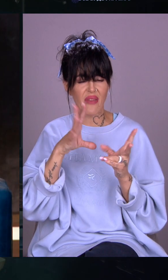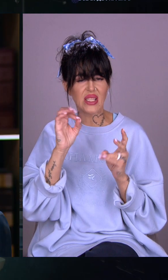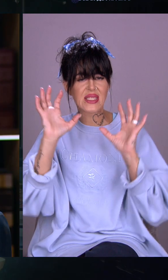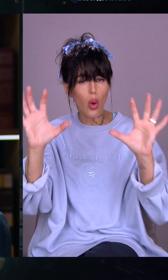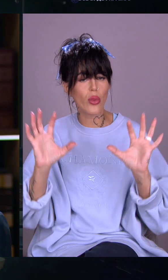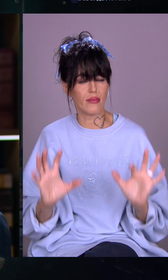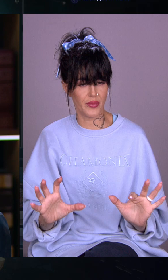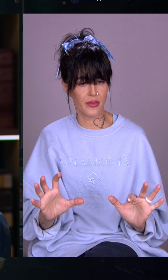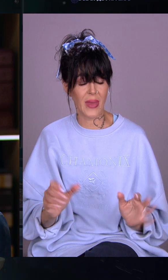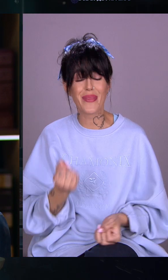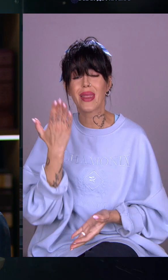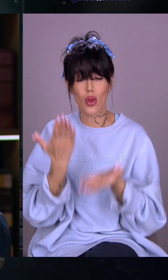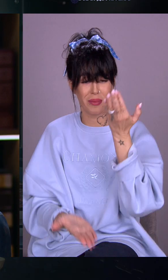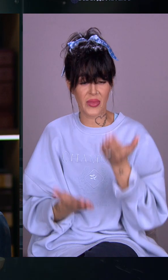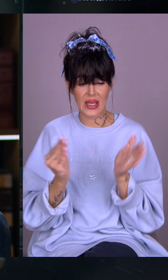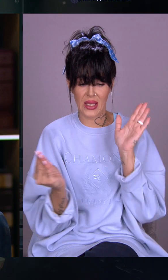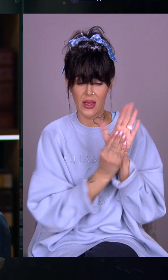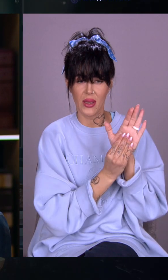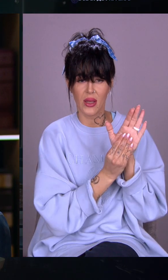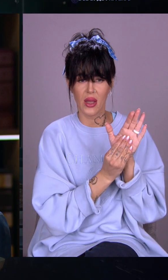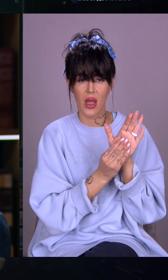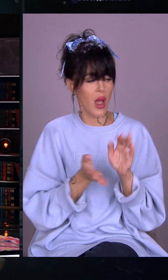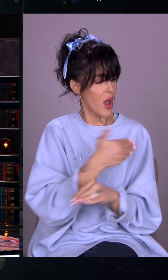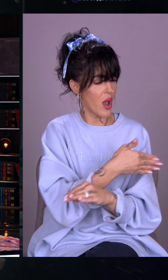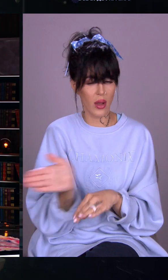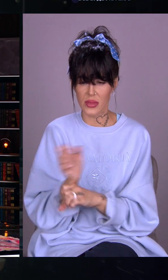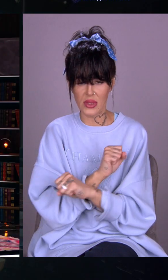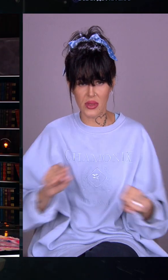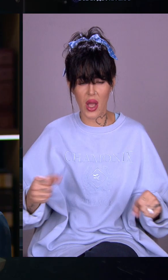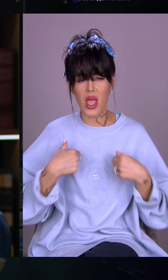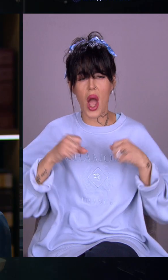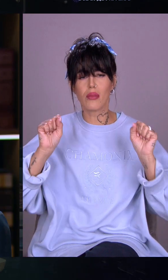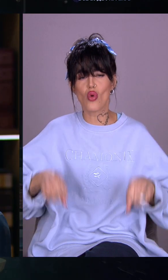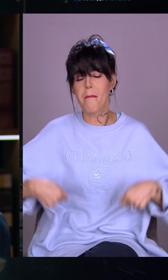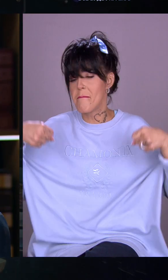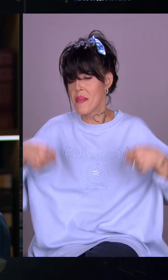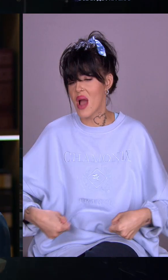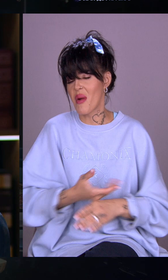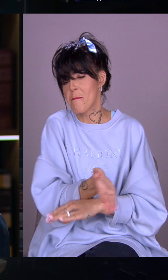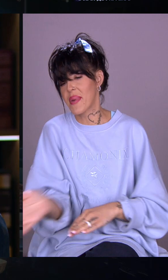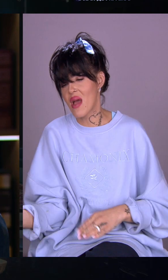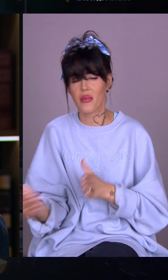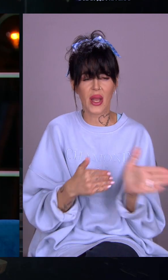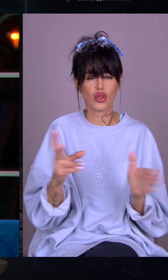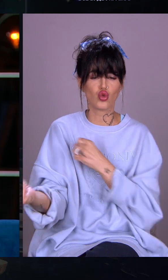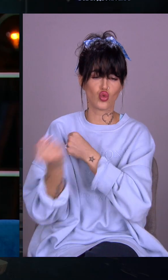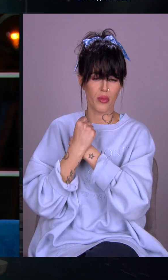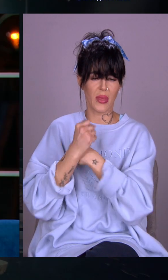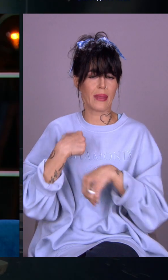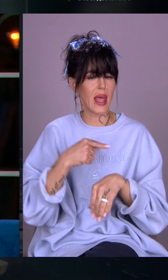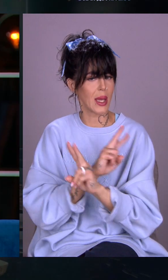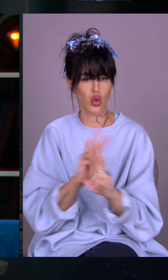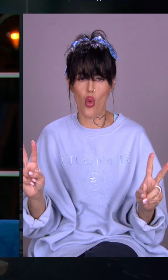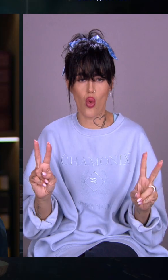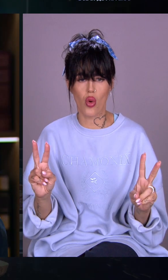якщо не написано, що повертати направо не можна, я можу чудити, повертати направо, і ніхто мене не зупинить. Бо якщо зупинять, я